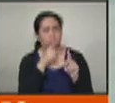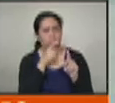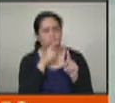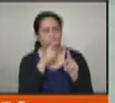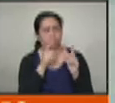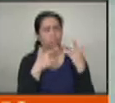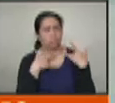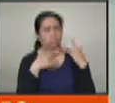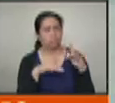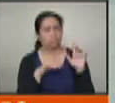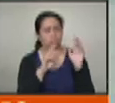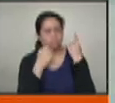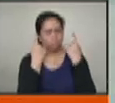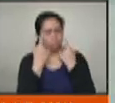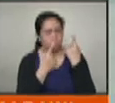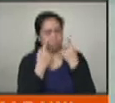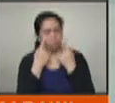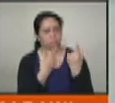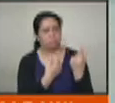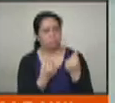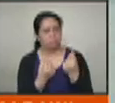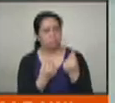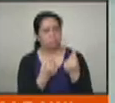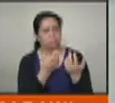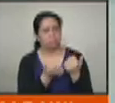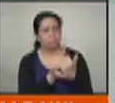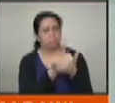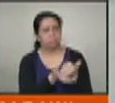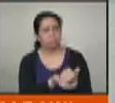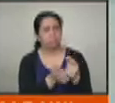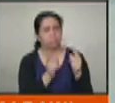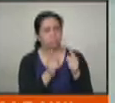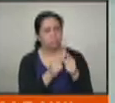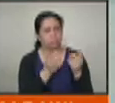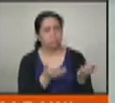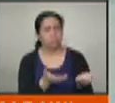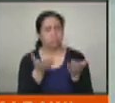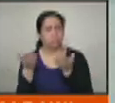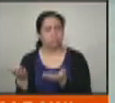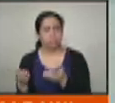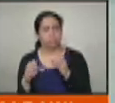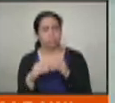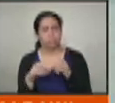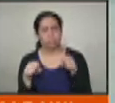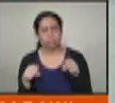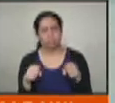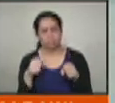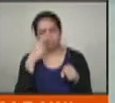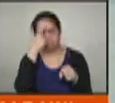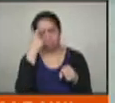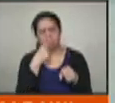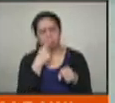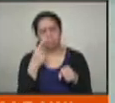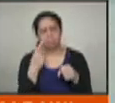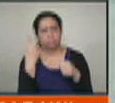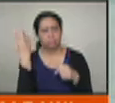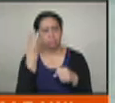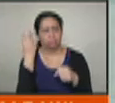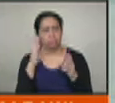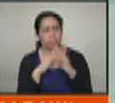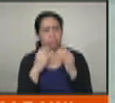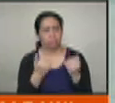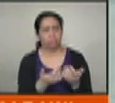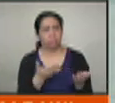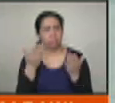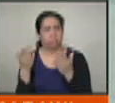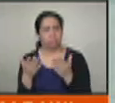ang nagmalasakit, ang gumawa ng aksyon na para isakay siya sa tricycle kasi sirado yung ambulansya ng barangay, isakay